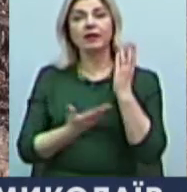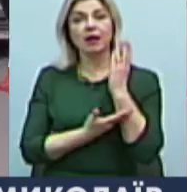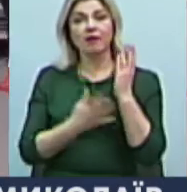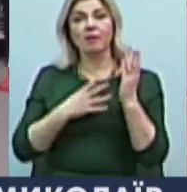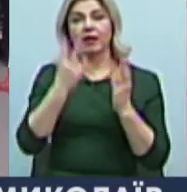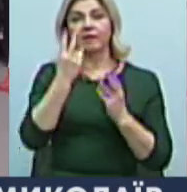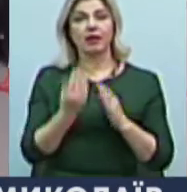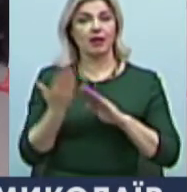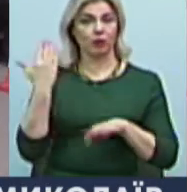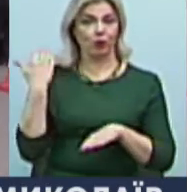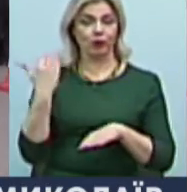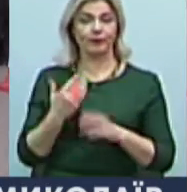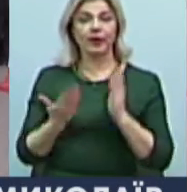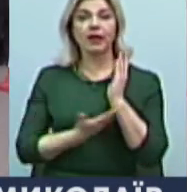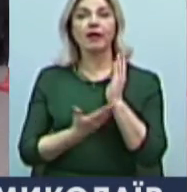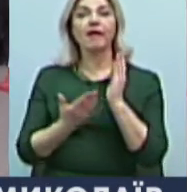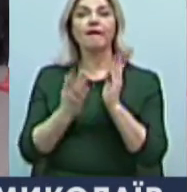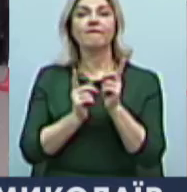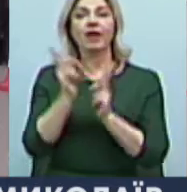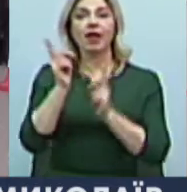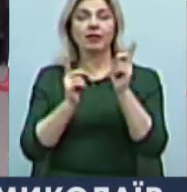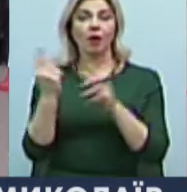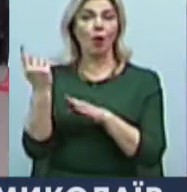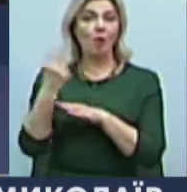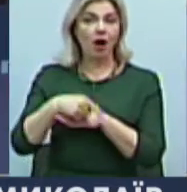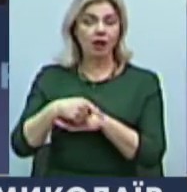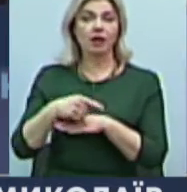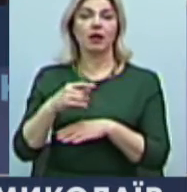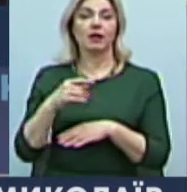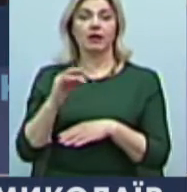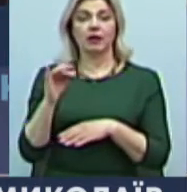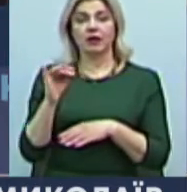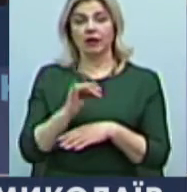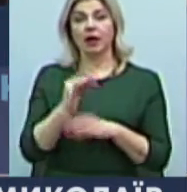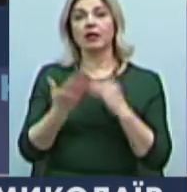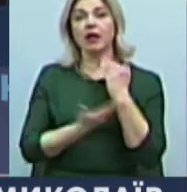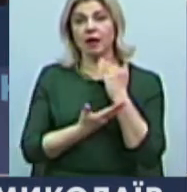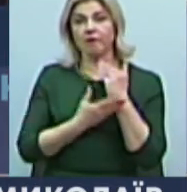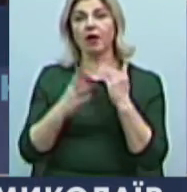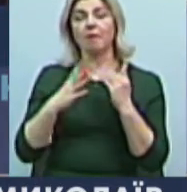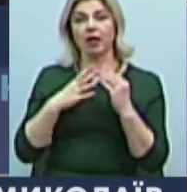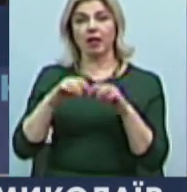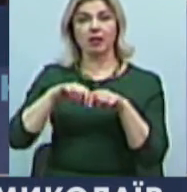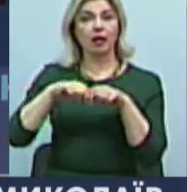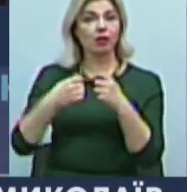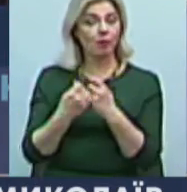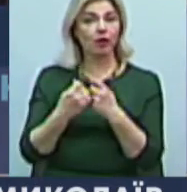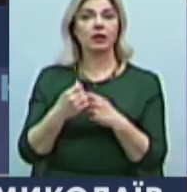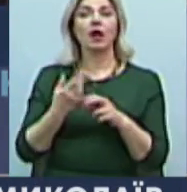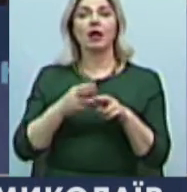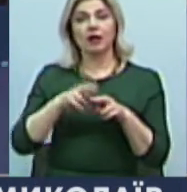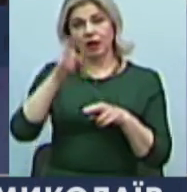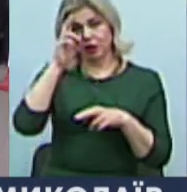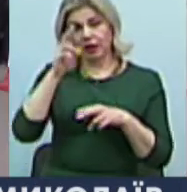2 дні тому. Упала ветка, і дерево було. Впала гілка, і дерево було надламане. Це